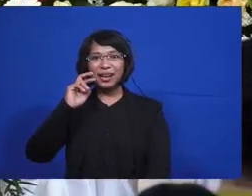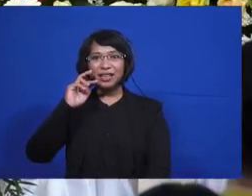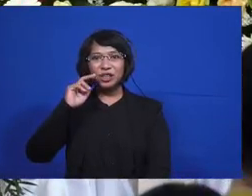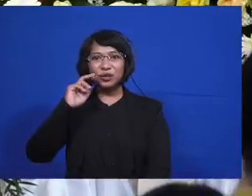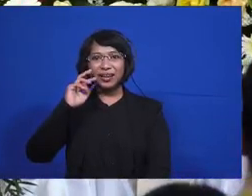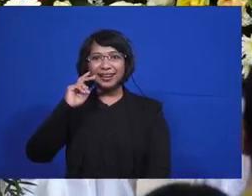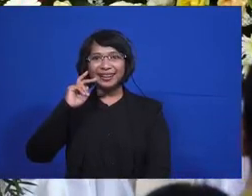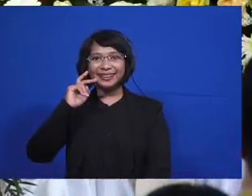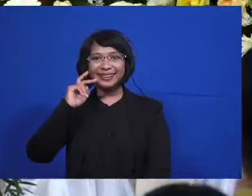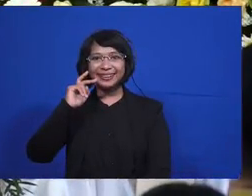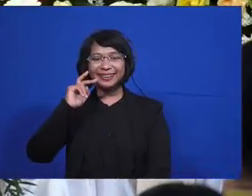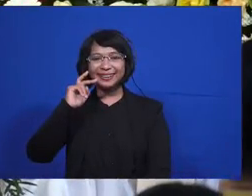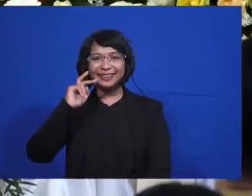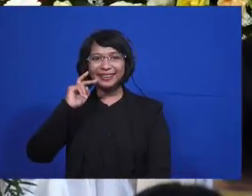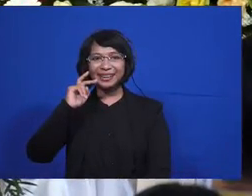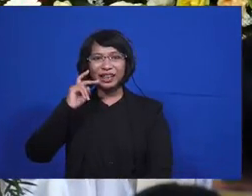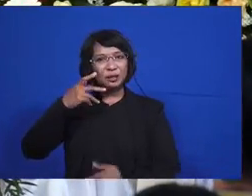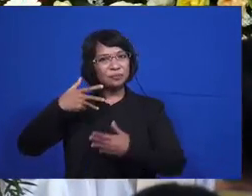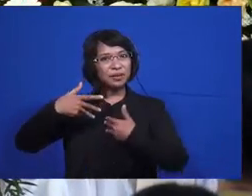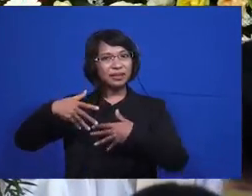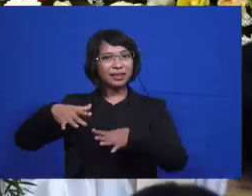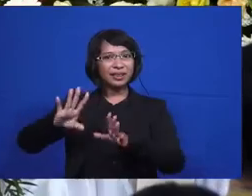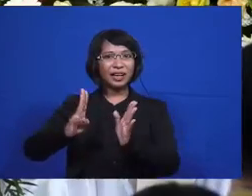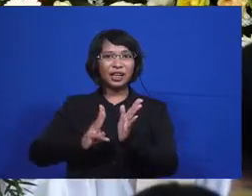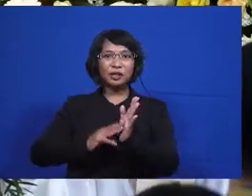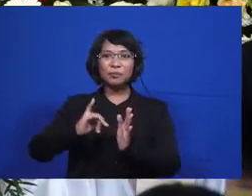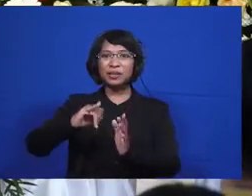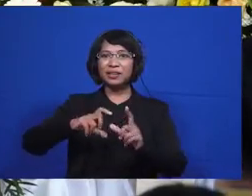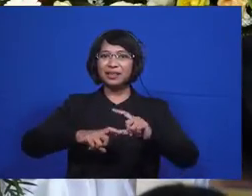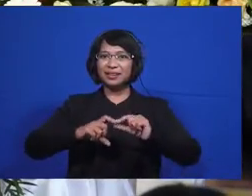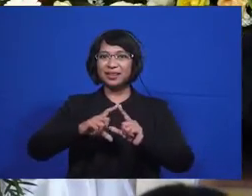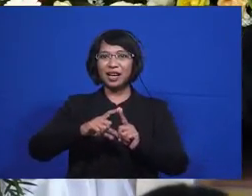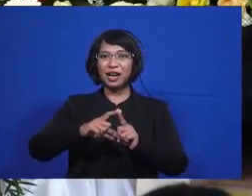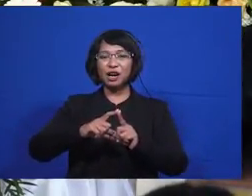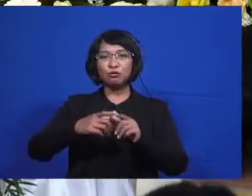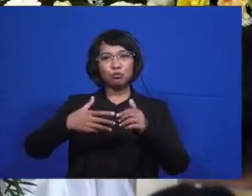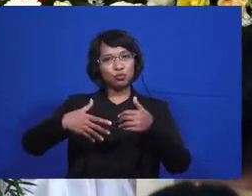Saudara-saudari, pergilah misa sudah